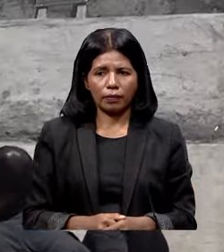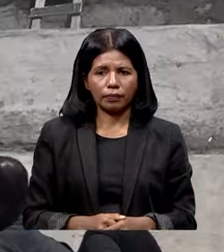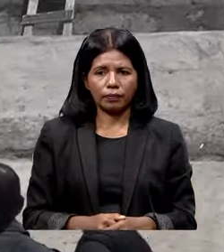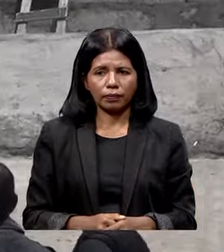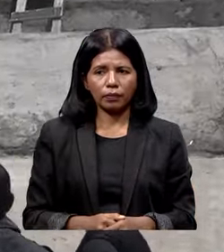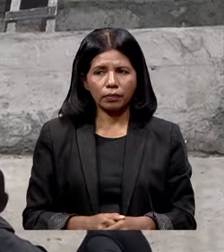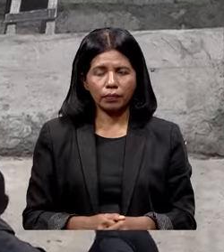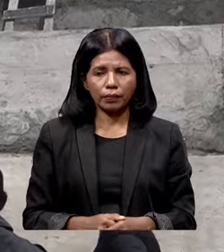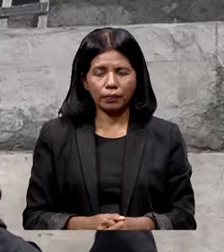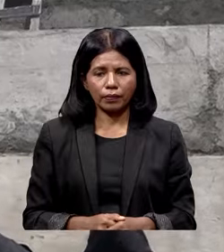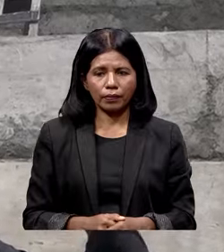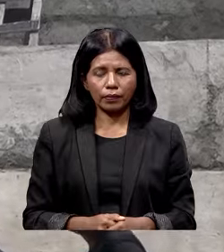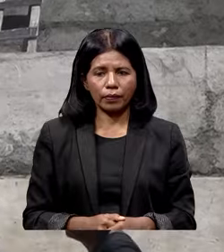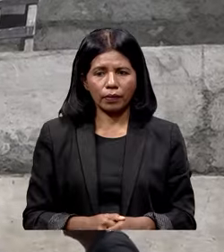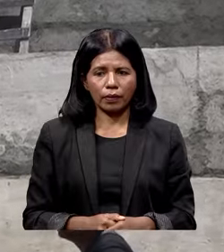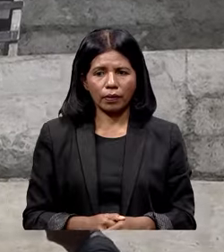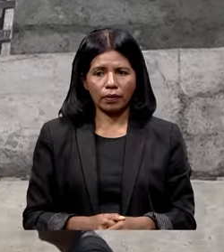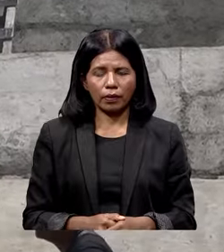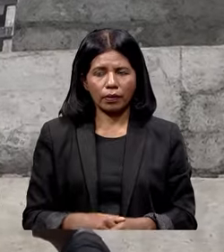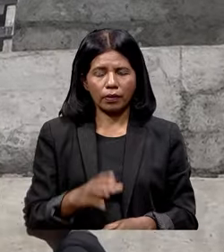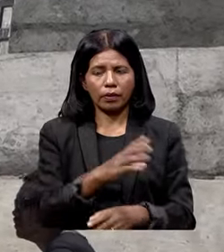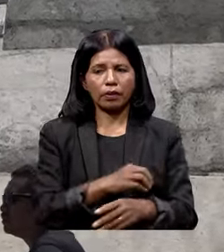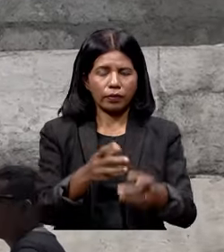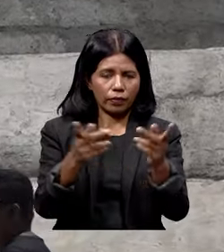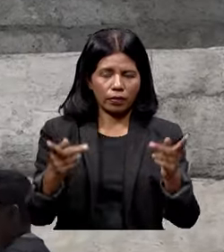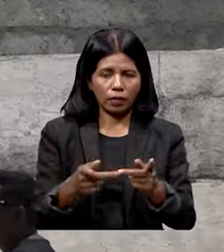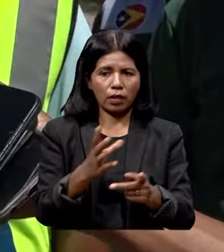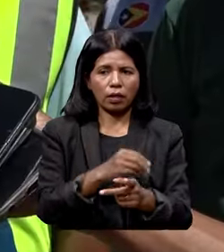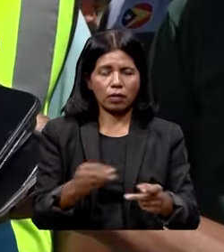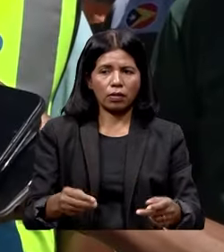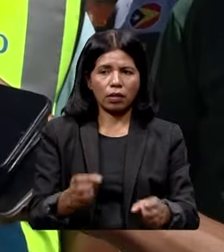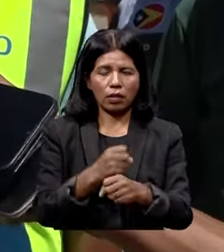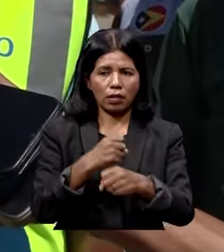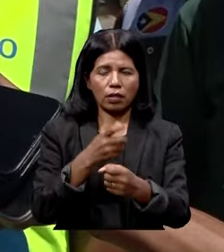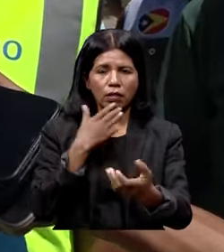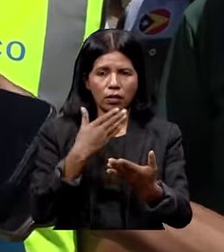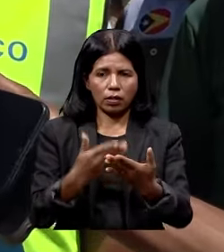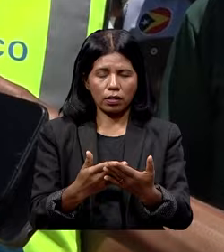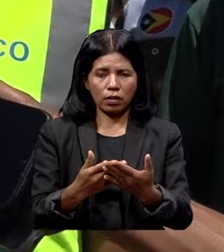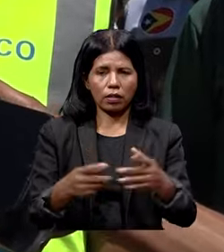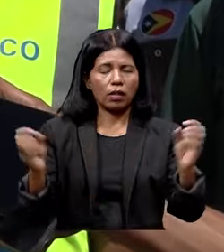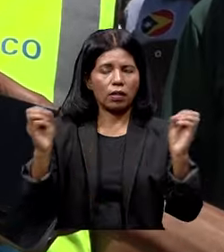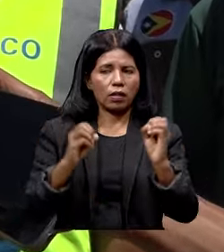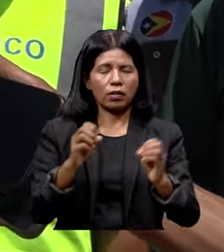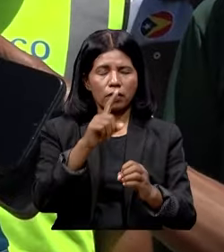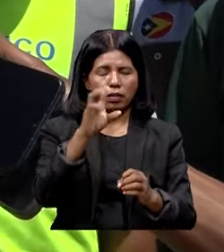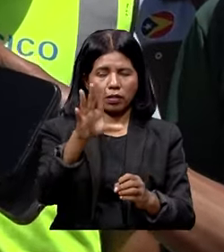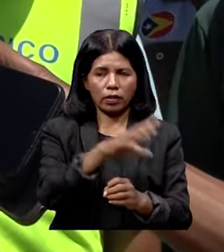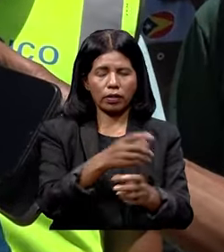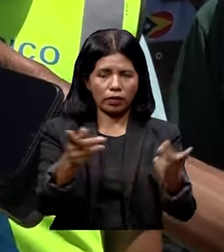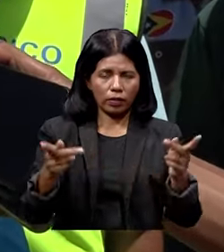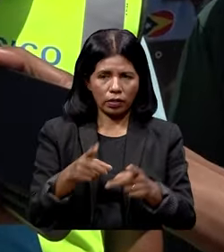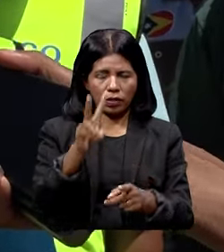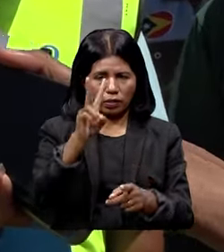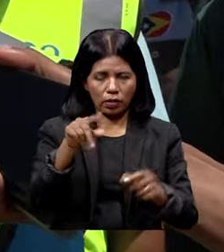सेल इलिलाई मकने ने बे राय अब राय अगर फंक्शन है डाउन डाउन ने लातो सही एक्टारेस यह पार्टी